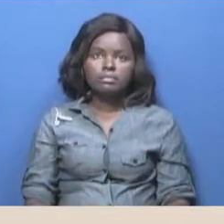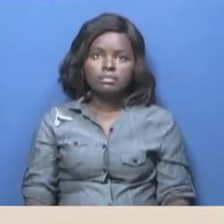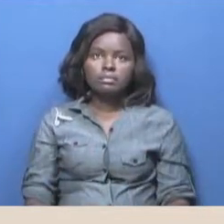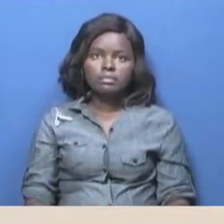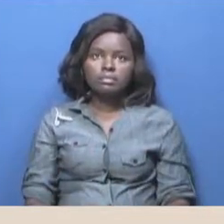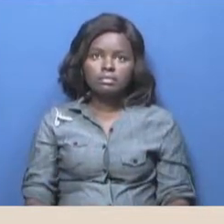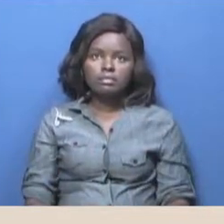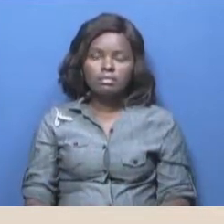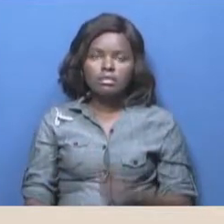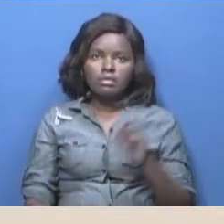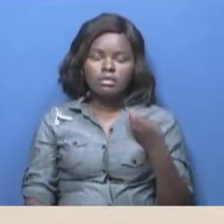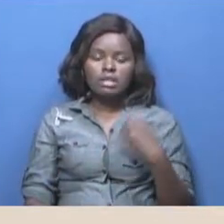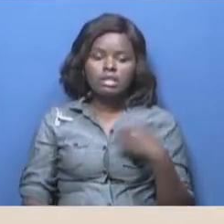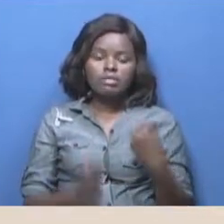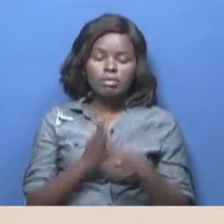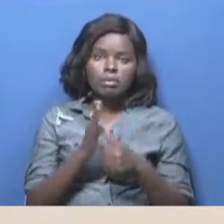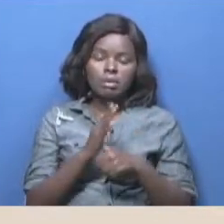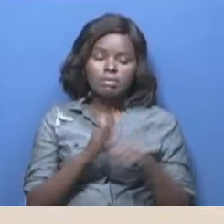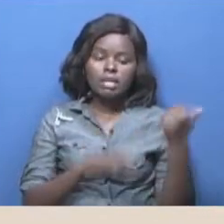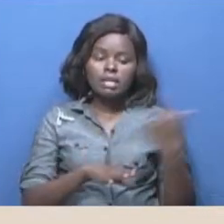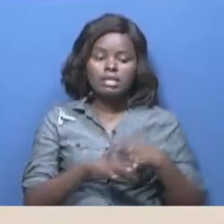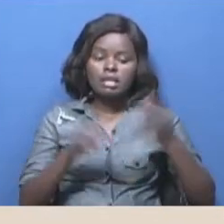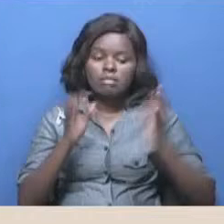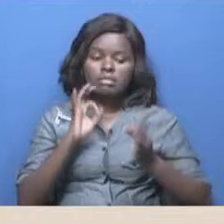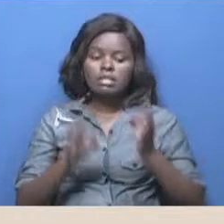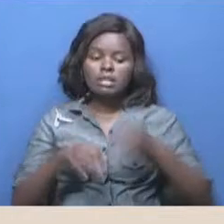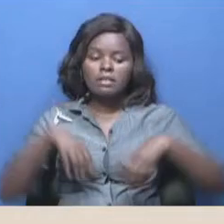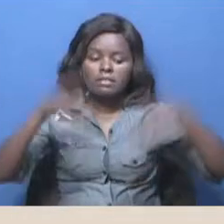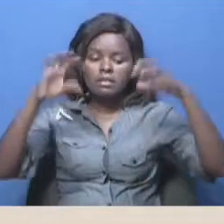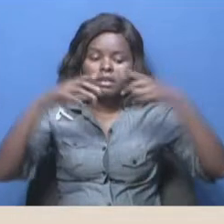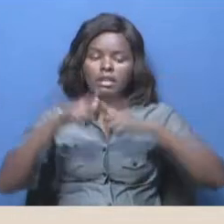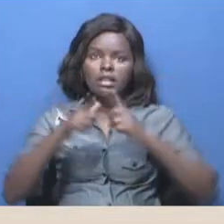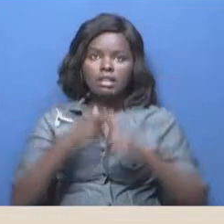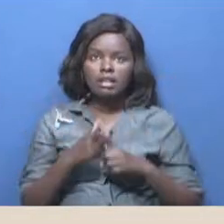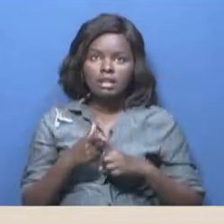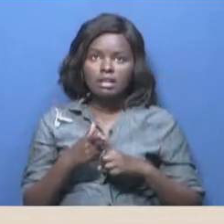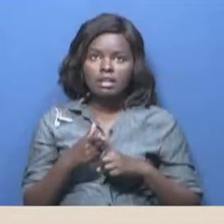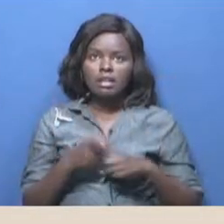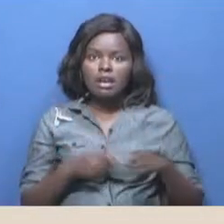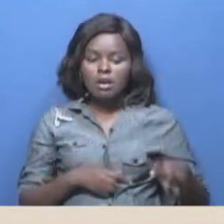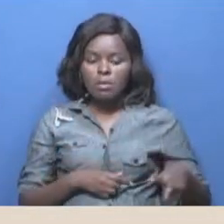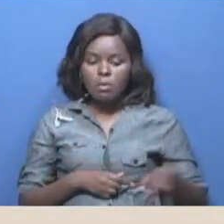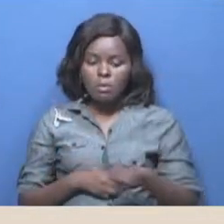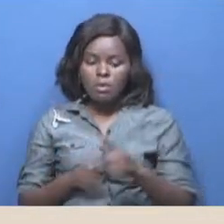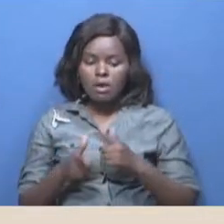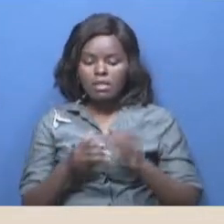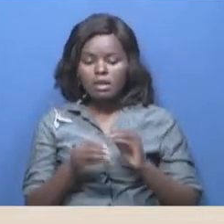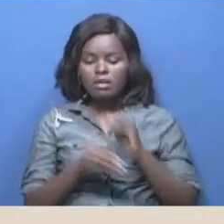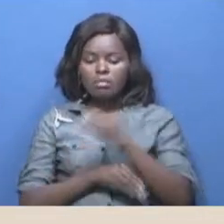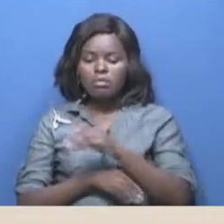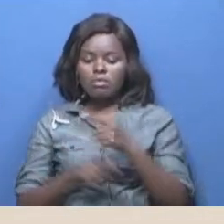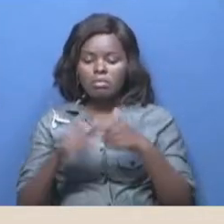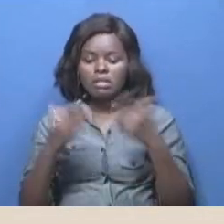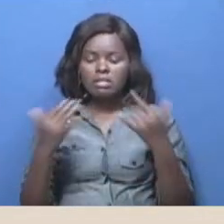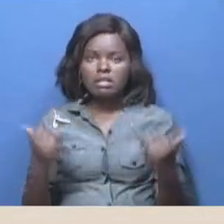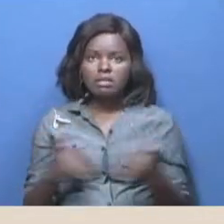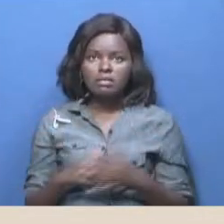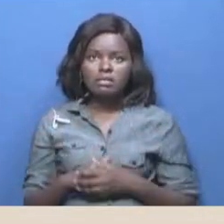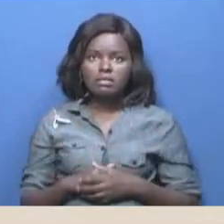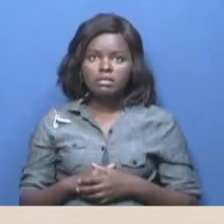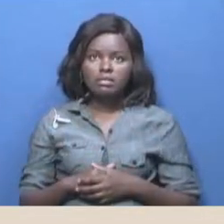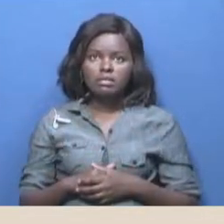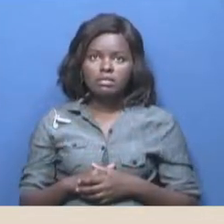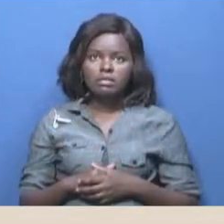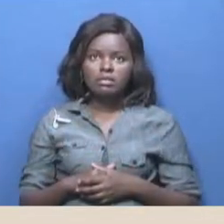Kwanza kuteseka. Kuna wakati kukinyesha ungebidi ushuke na mguu ndio ufuke. Lakini kwa wakati huu